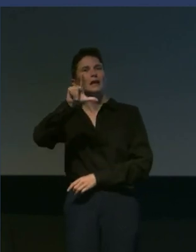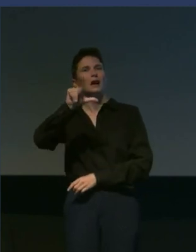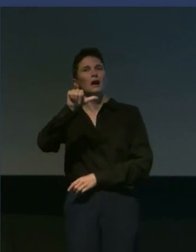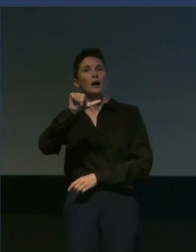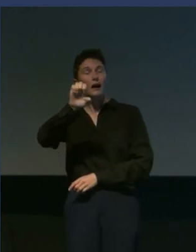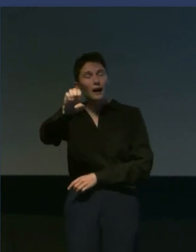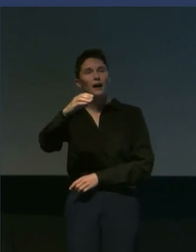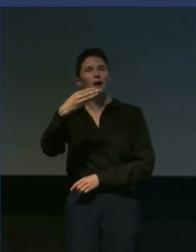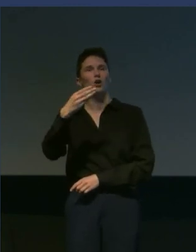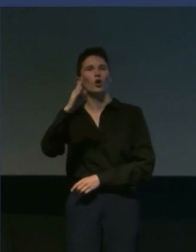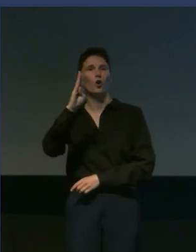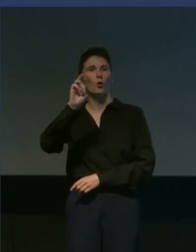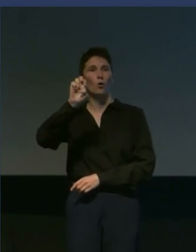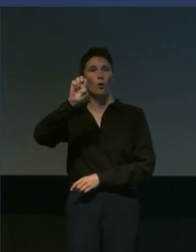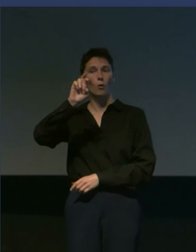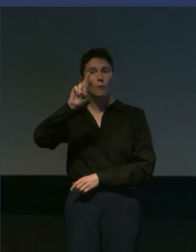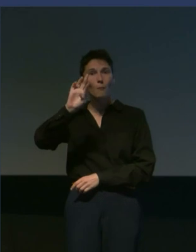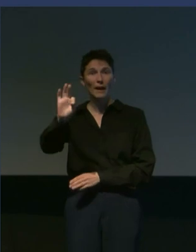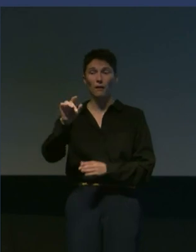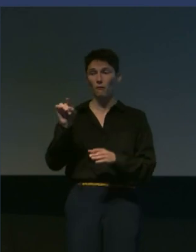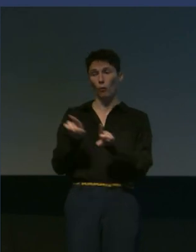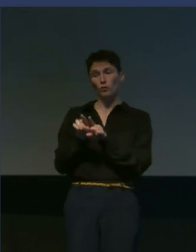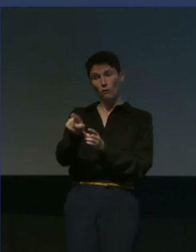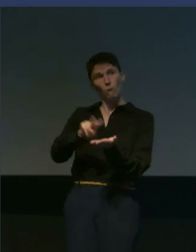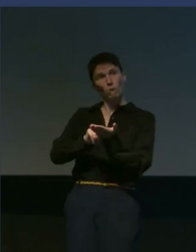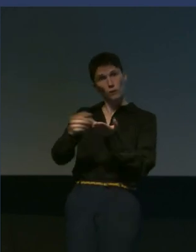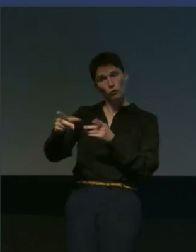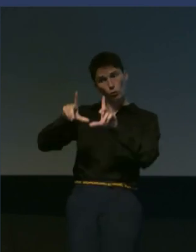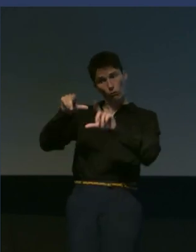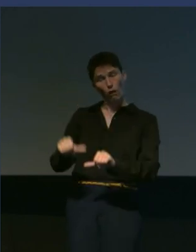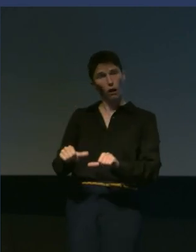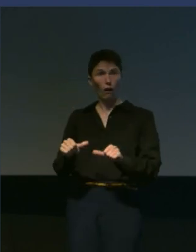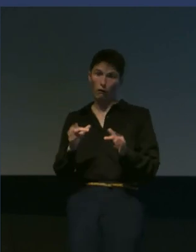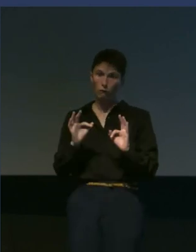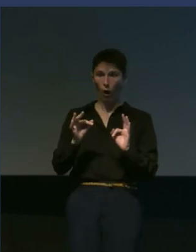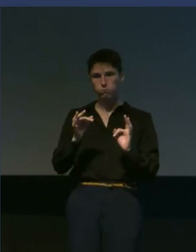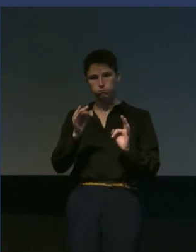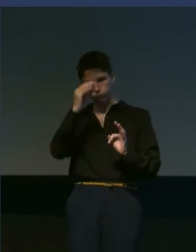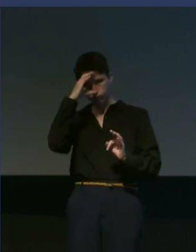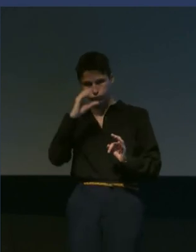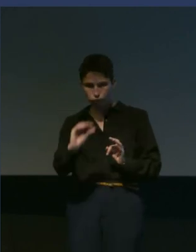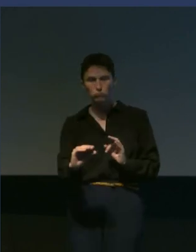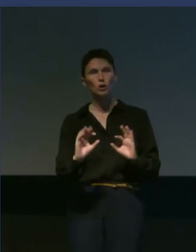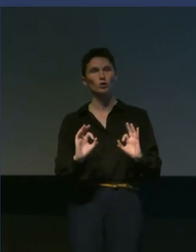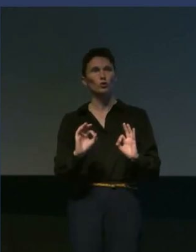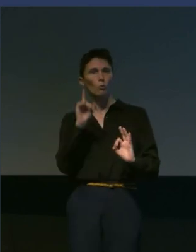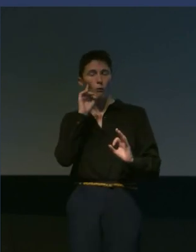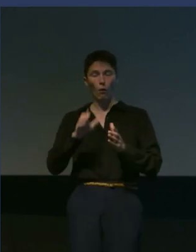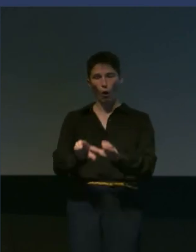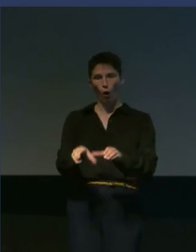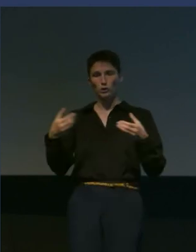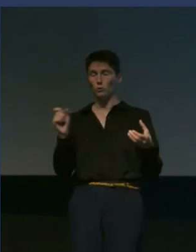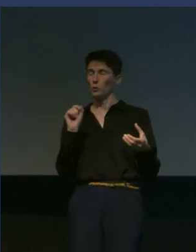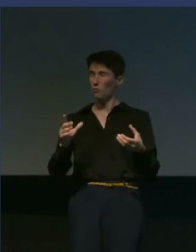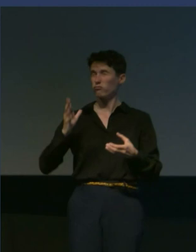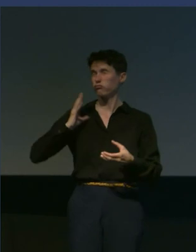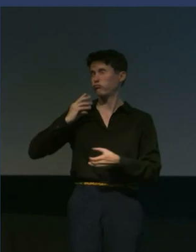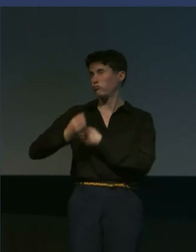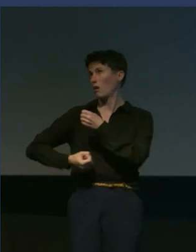vulgarisation, grand public, elle est assez récente, hein, puisque l'encyclopédie de l'année, Diderot, date de